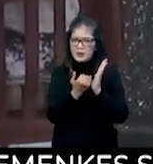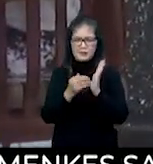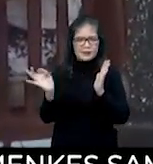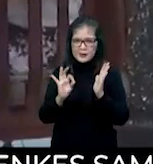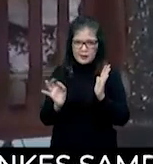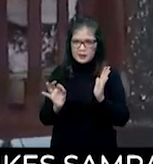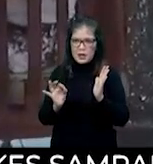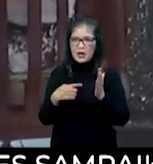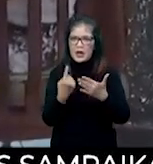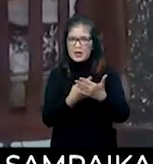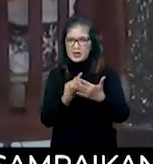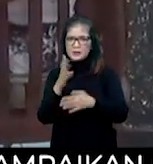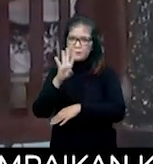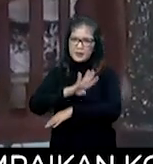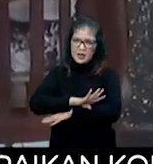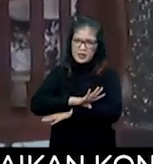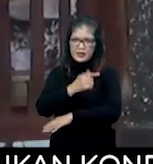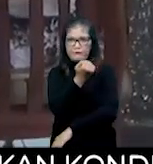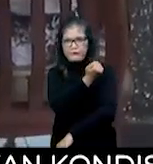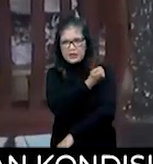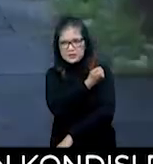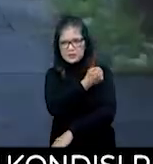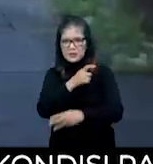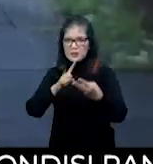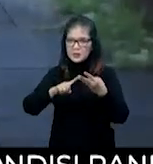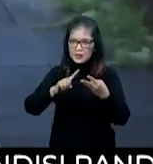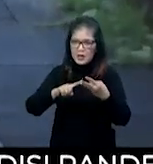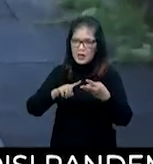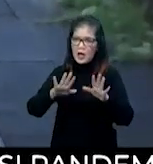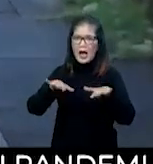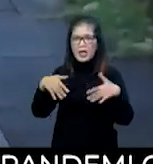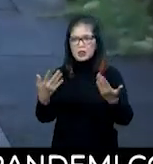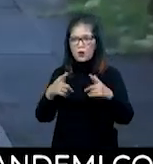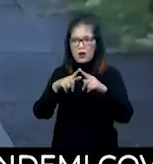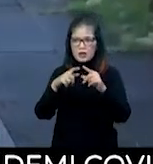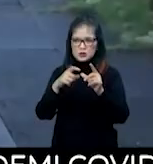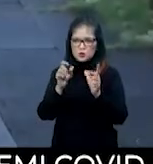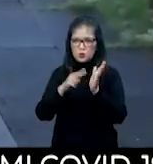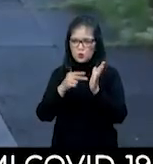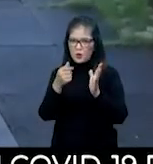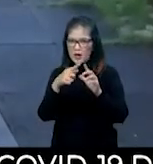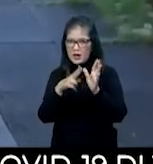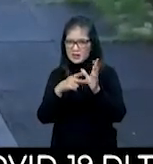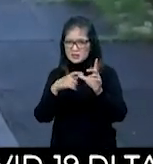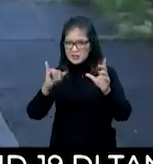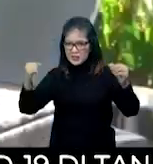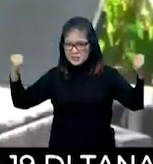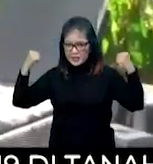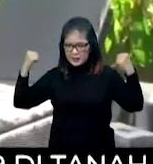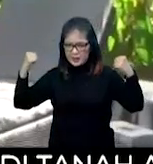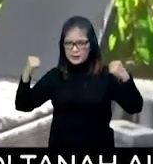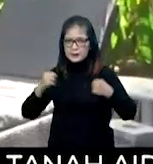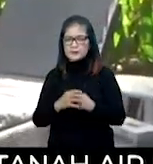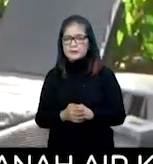empat hari vaksin kombinasi intim dosis lengkap atau Buser hingga asuransi kesehatan penyedia jasa akomodasi